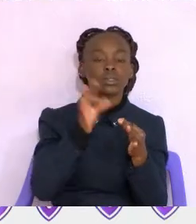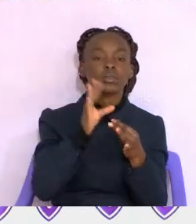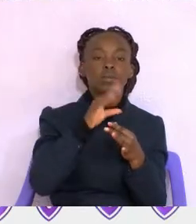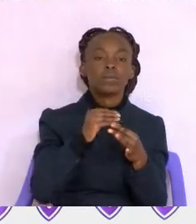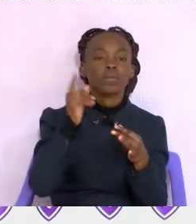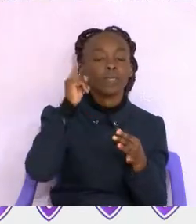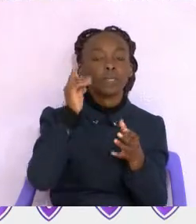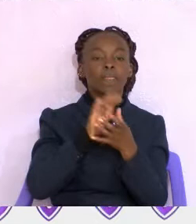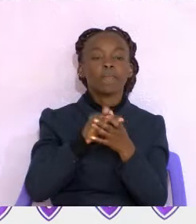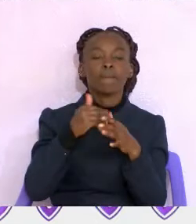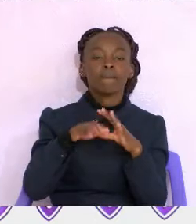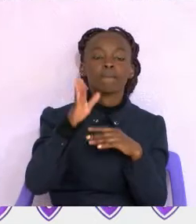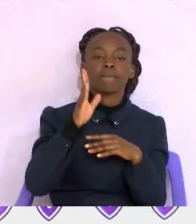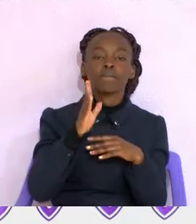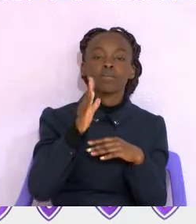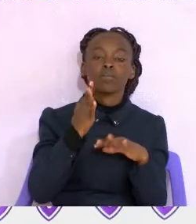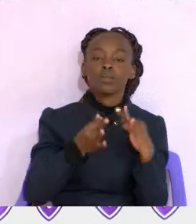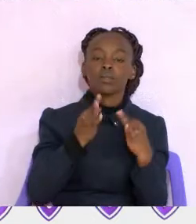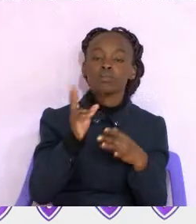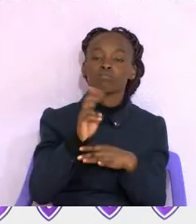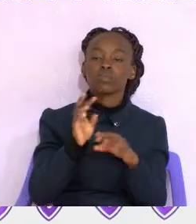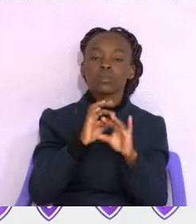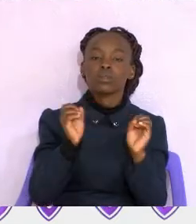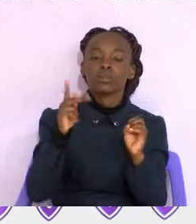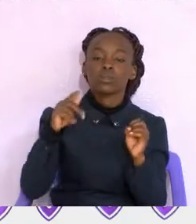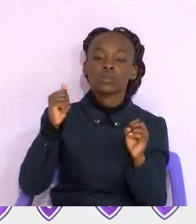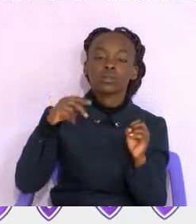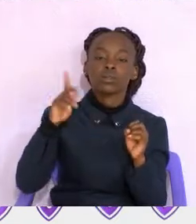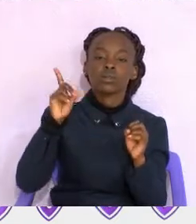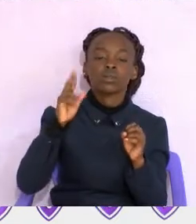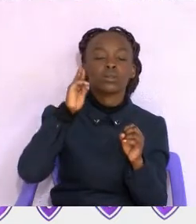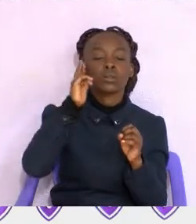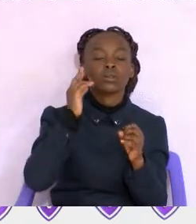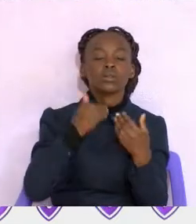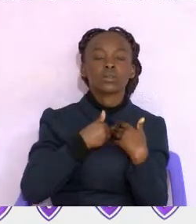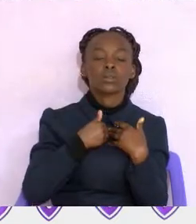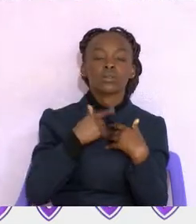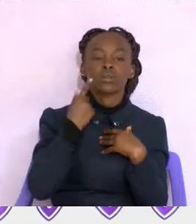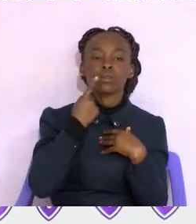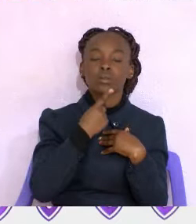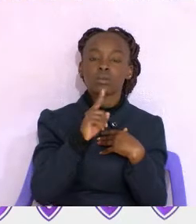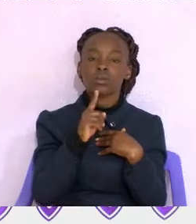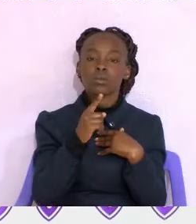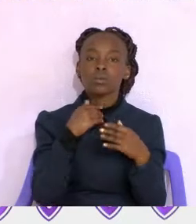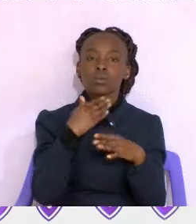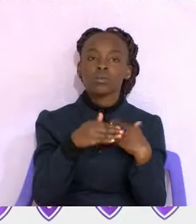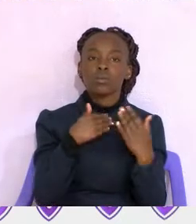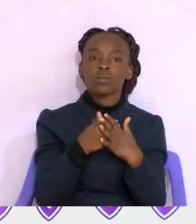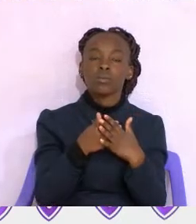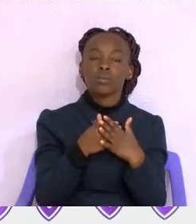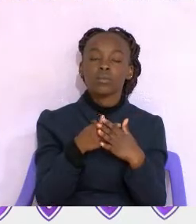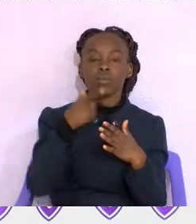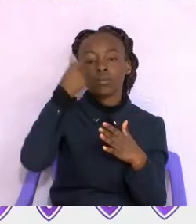Mungu hata wakati haionekani. Paulo hakukuwa na sababu ya kukiri hayo kulingana na